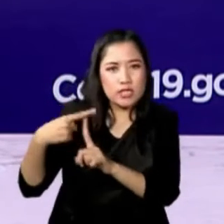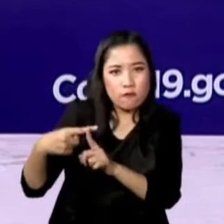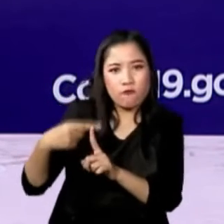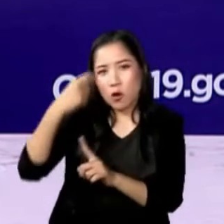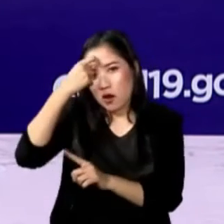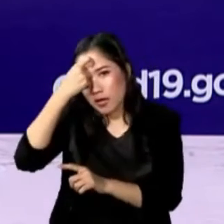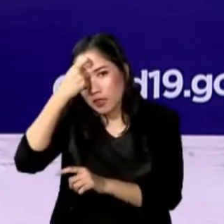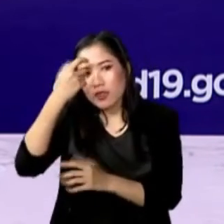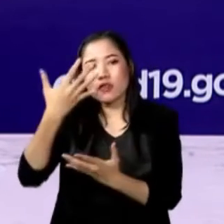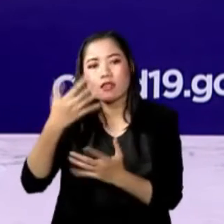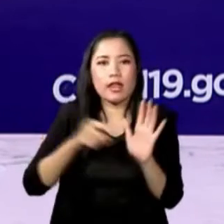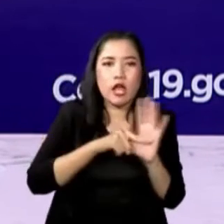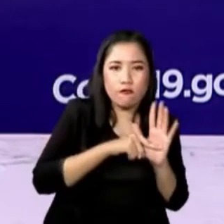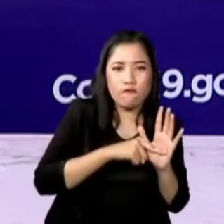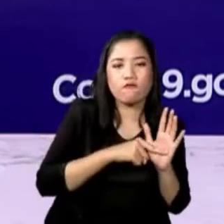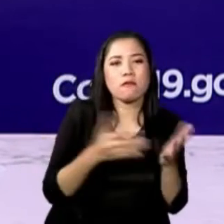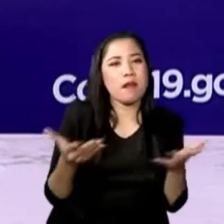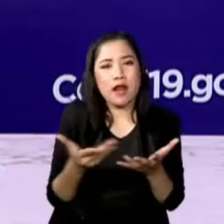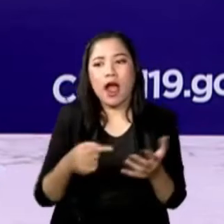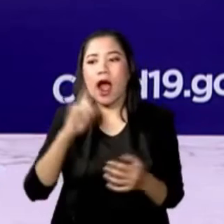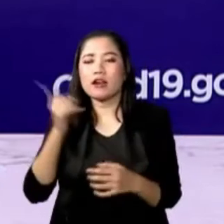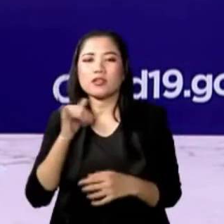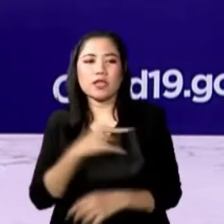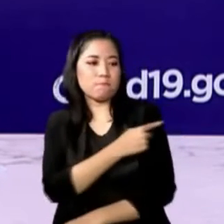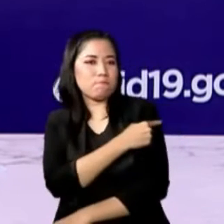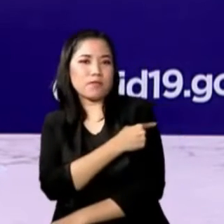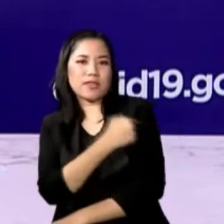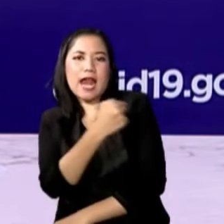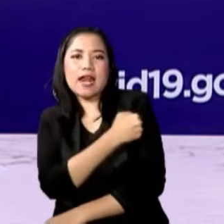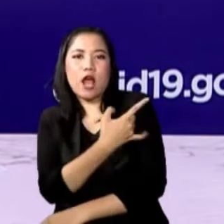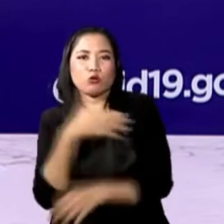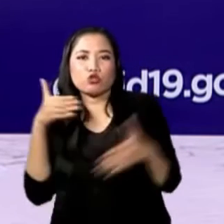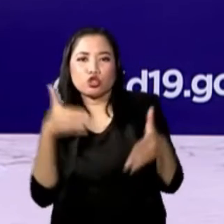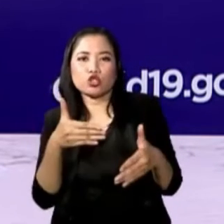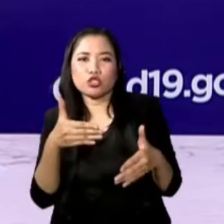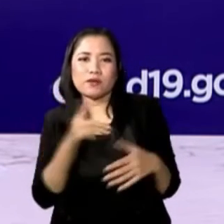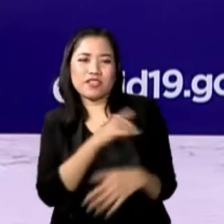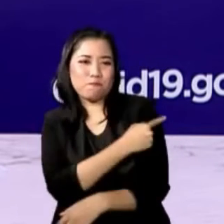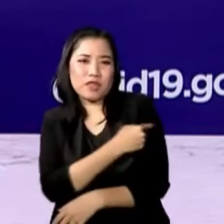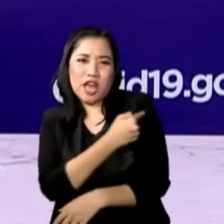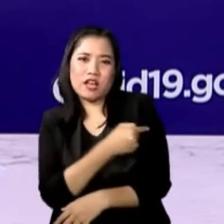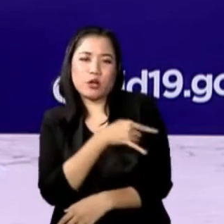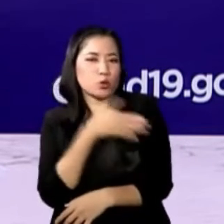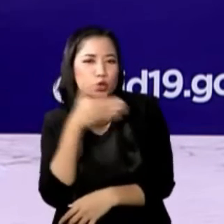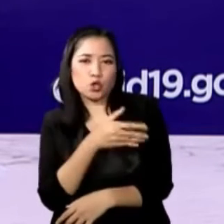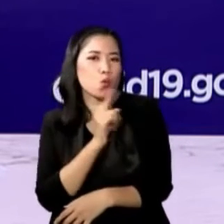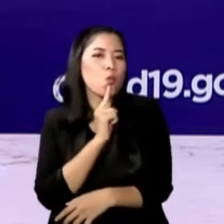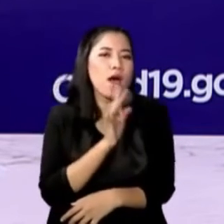evakuasi, serta memberikan pita dengan warna khusus di tangan, masker dengan tanda khusus atau tanda